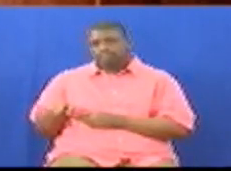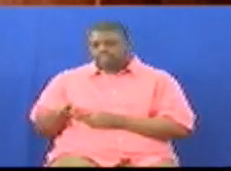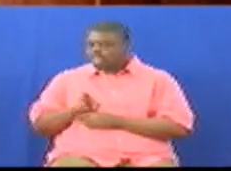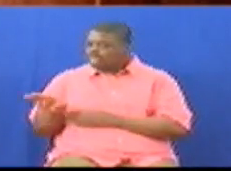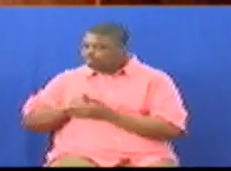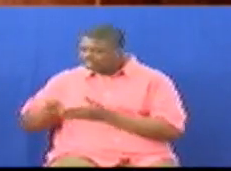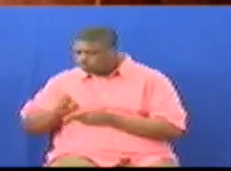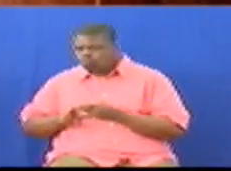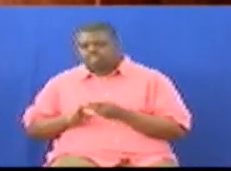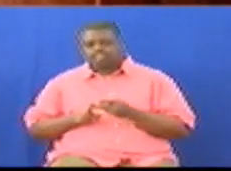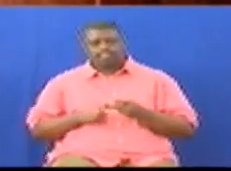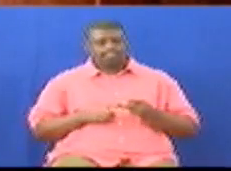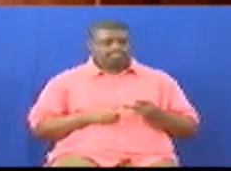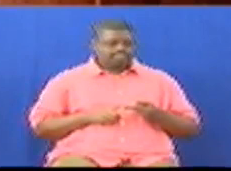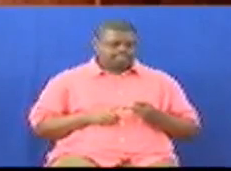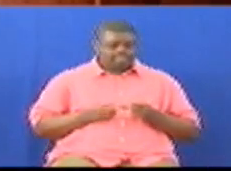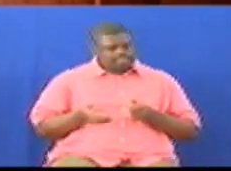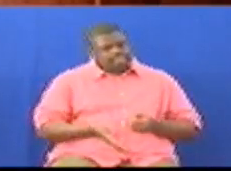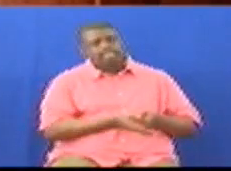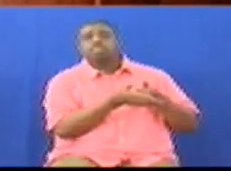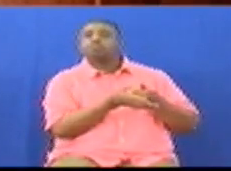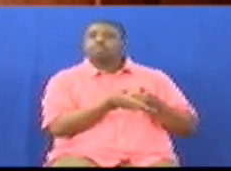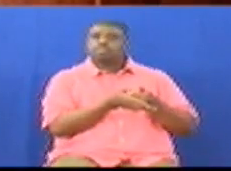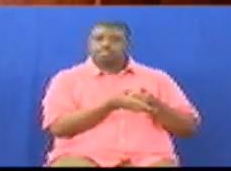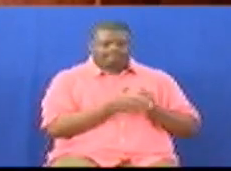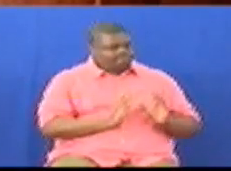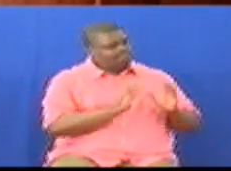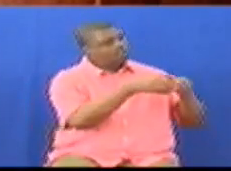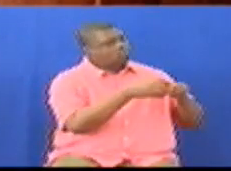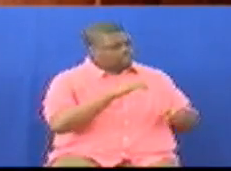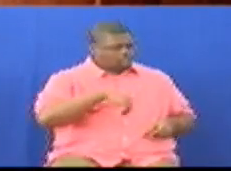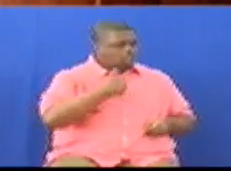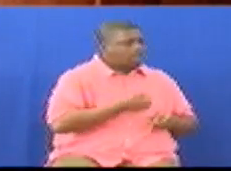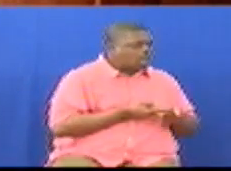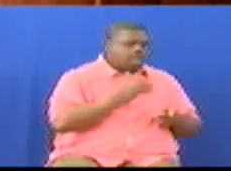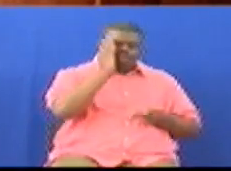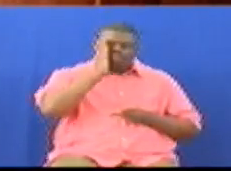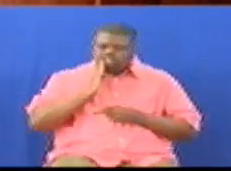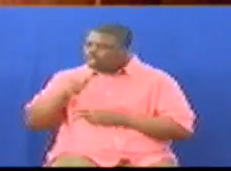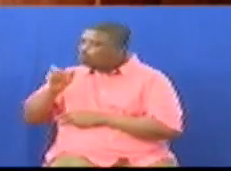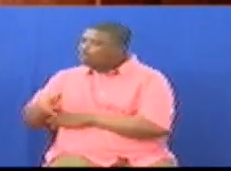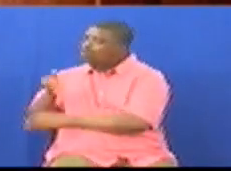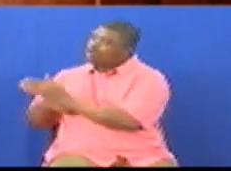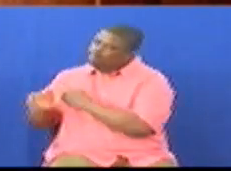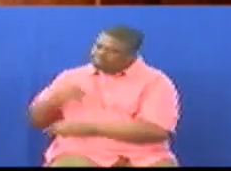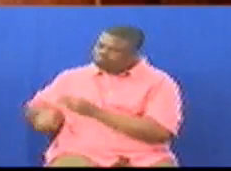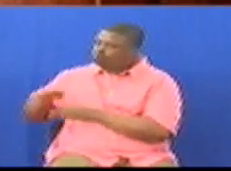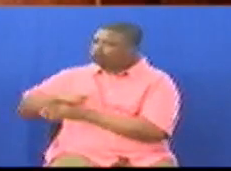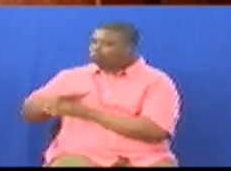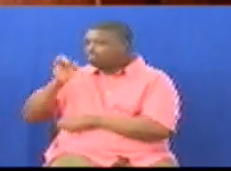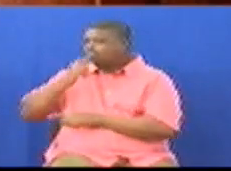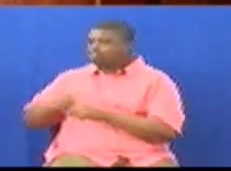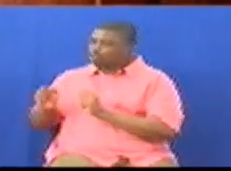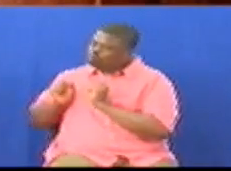Halmashauri namba 4, namba 6, halmashauri isaidie vikundi vya wanawake, vijana wenye ulemavu kutumia fedha 10% ya mapato ya